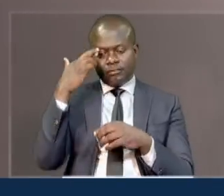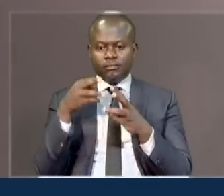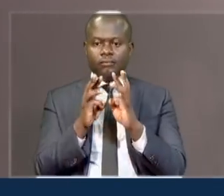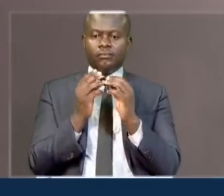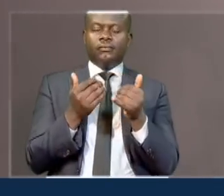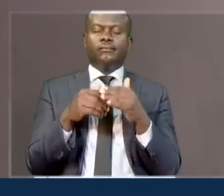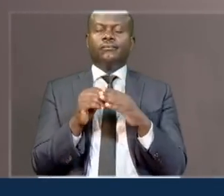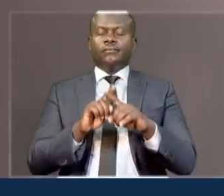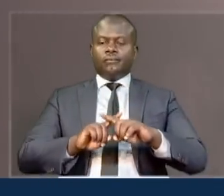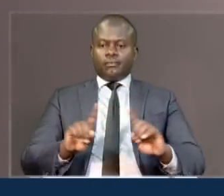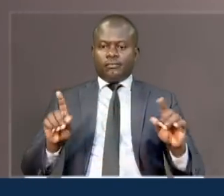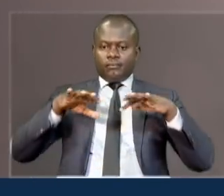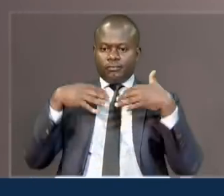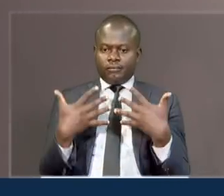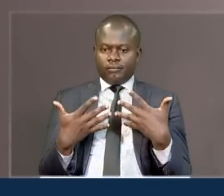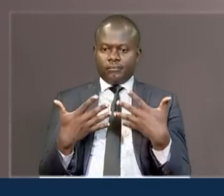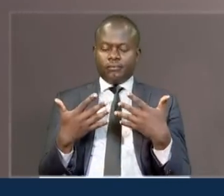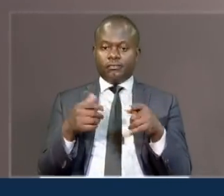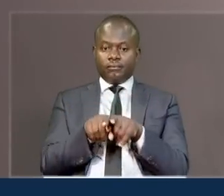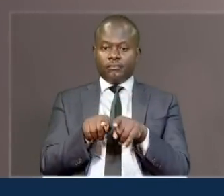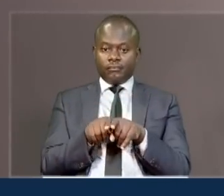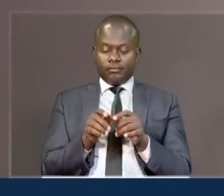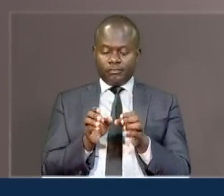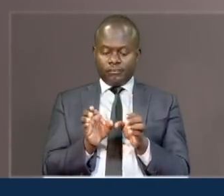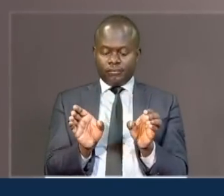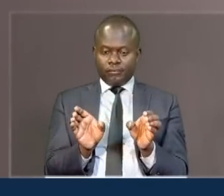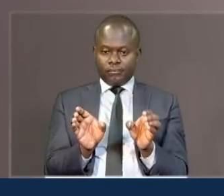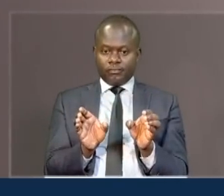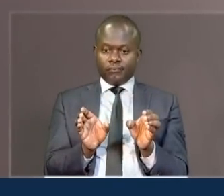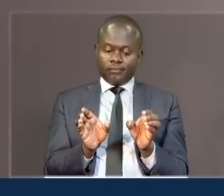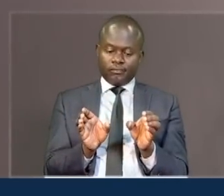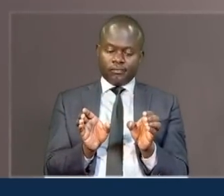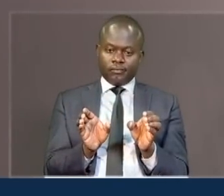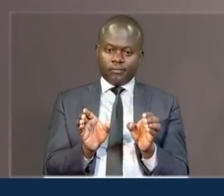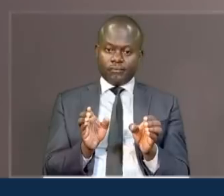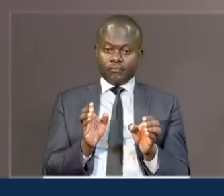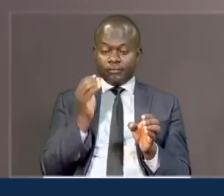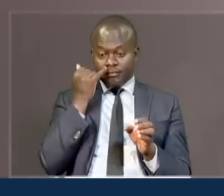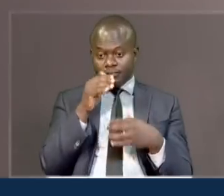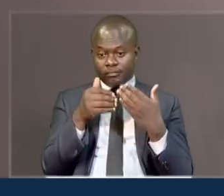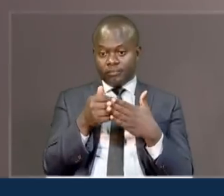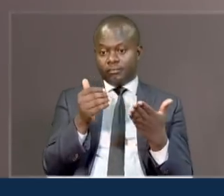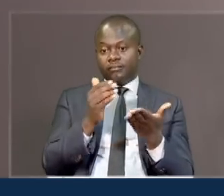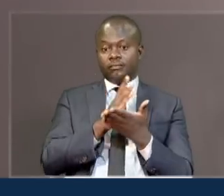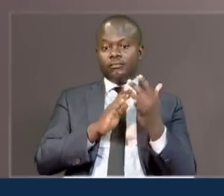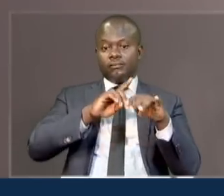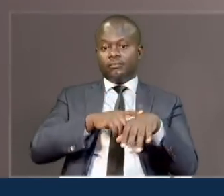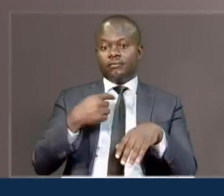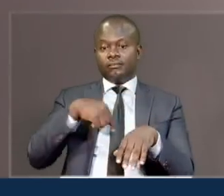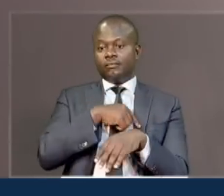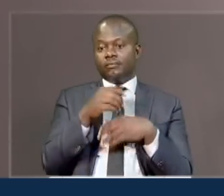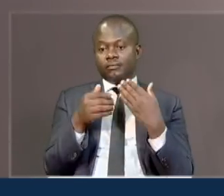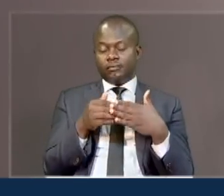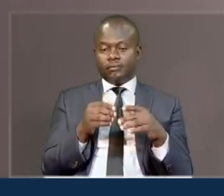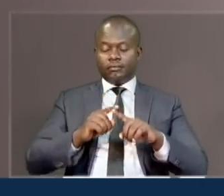abana batandukana bameze nk'insoro ubundi iyo bazaba impanga rero iyo hari gihe bya